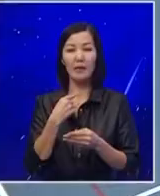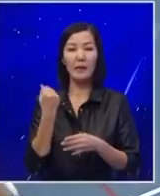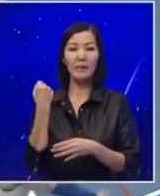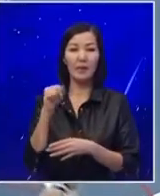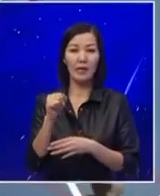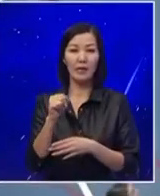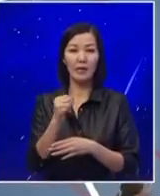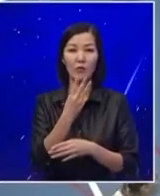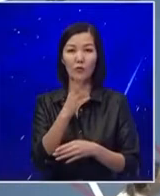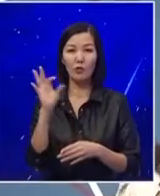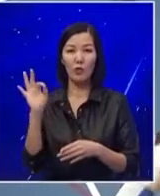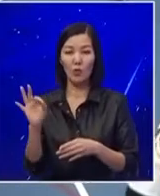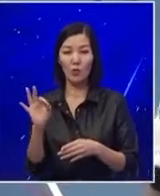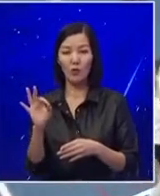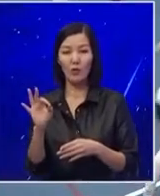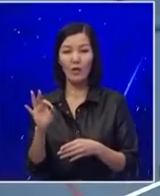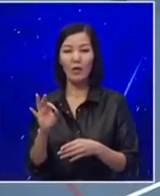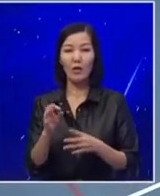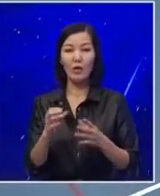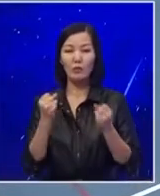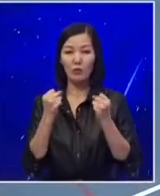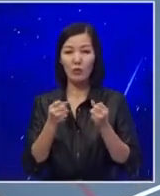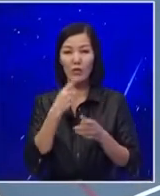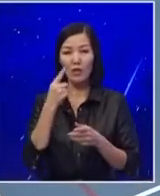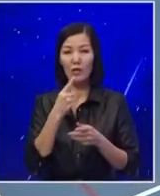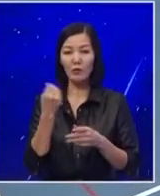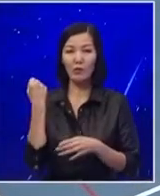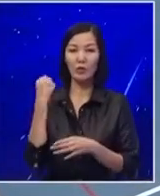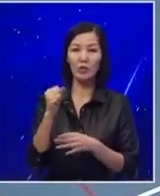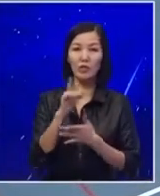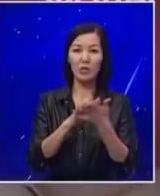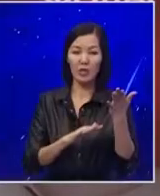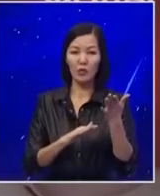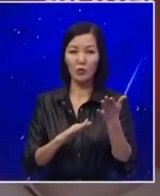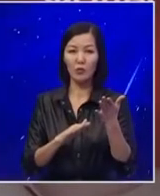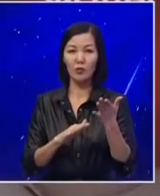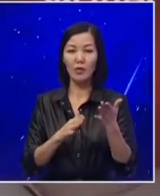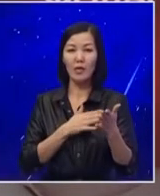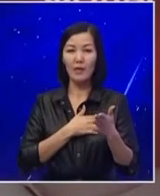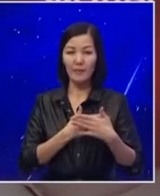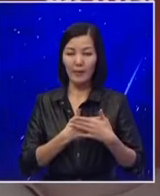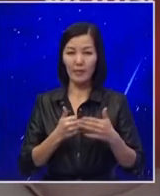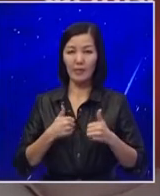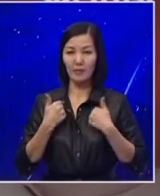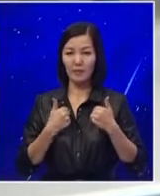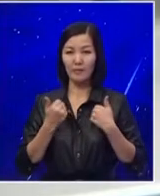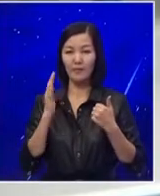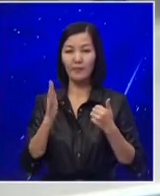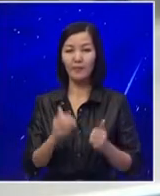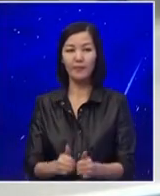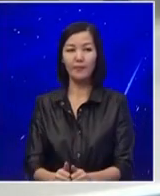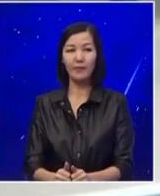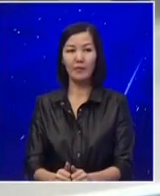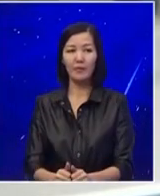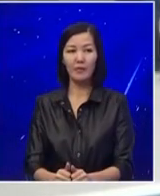есеп 3-0 болды. Спортшылардың айтуынша, олар жеңіс жолын жалғастыру үшін бар күшімізді саламыз дейді.